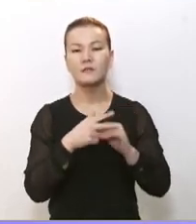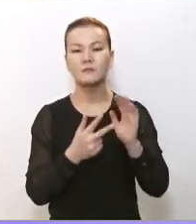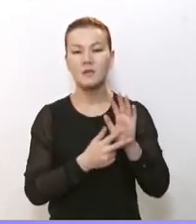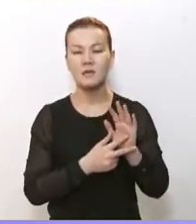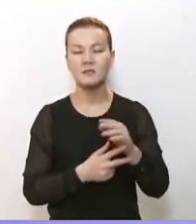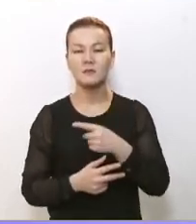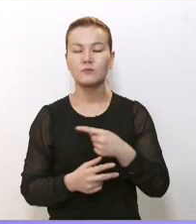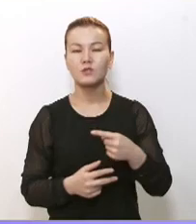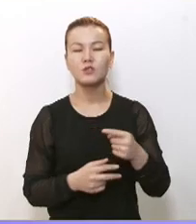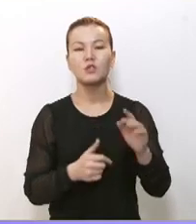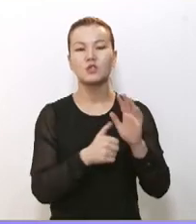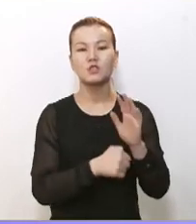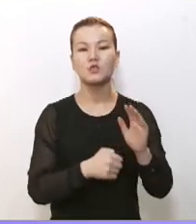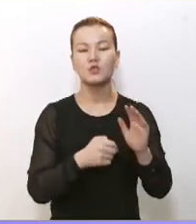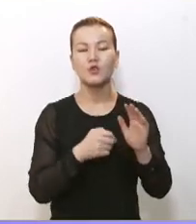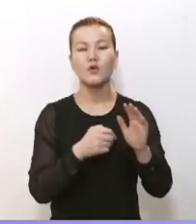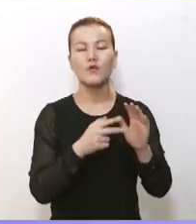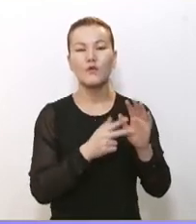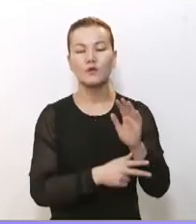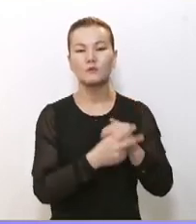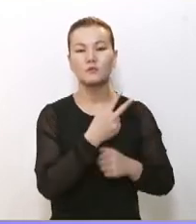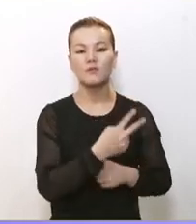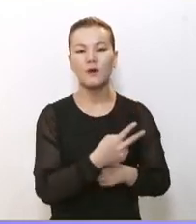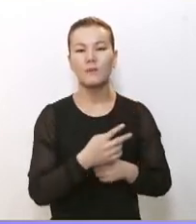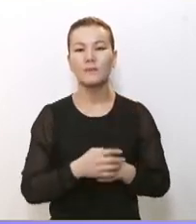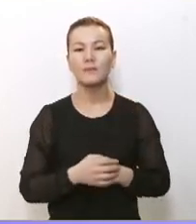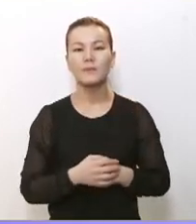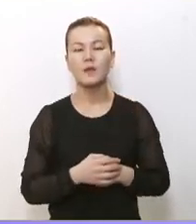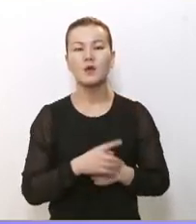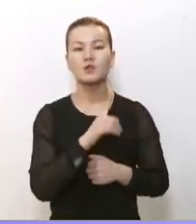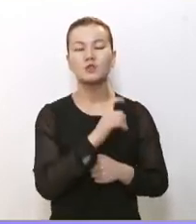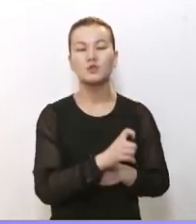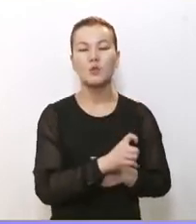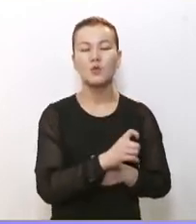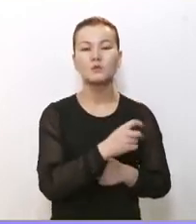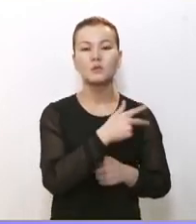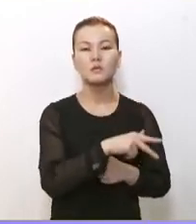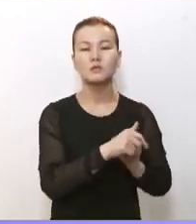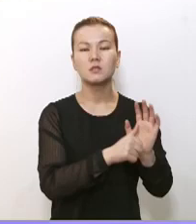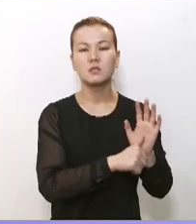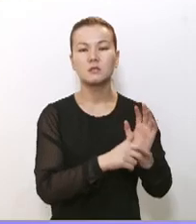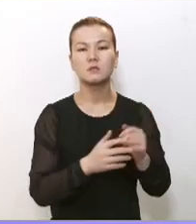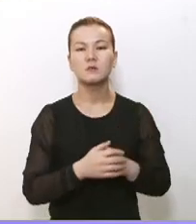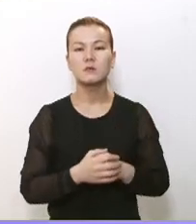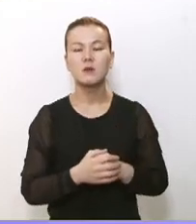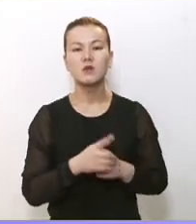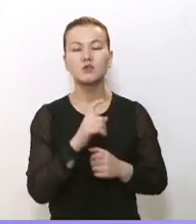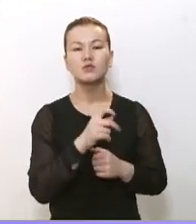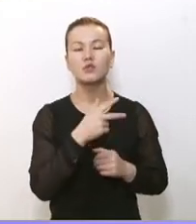818 минус 682 – 136.